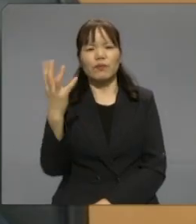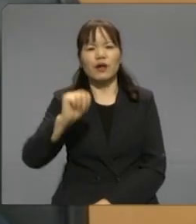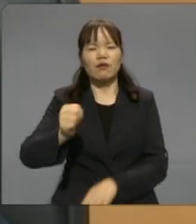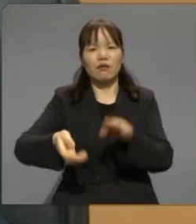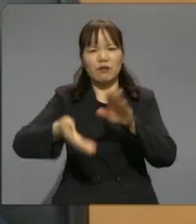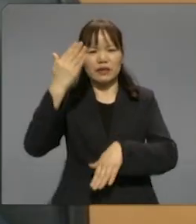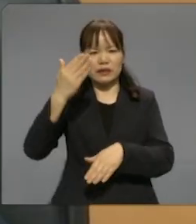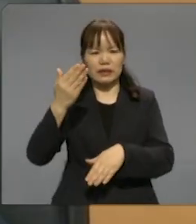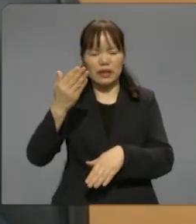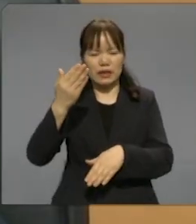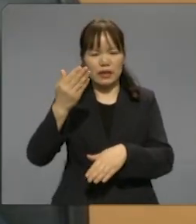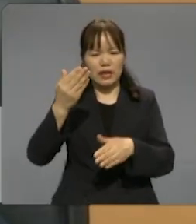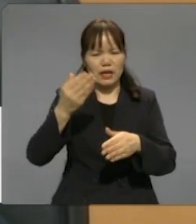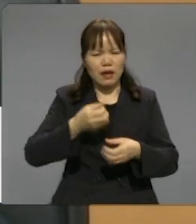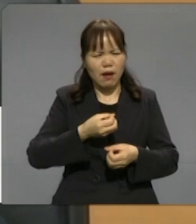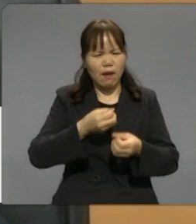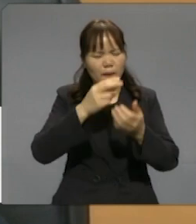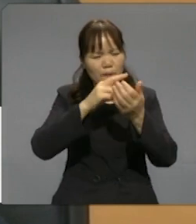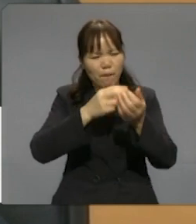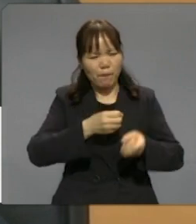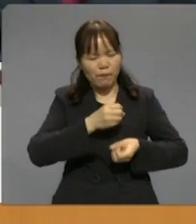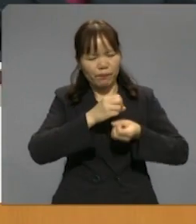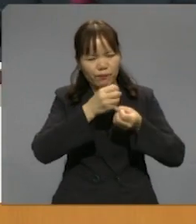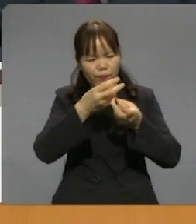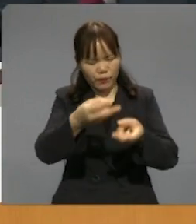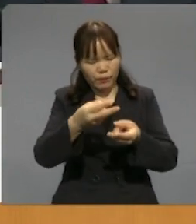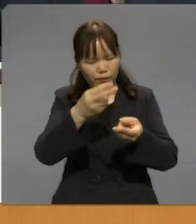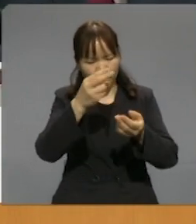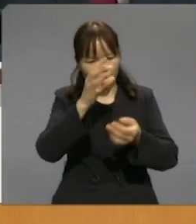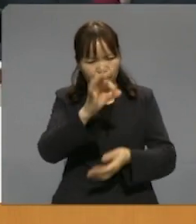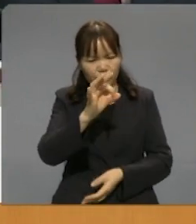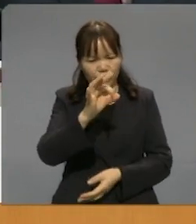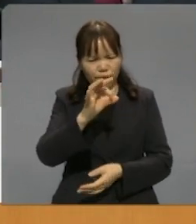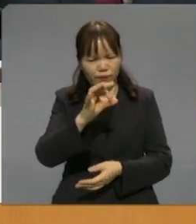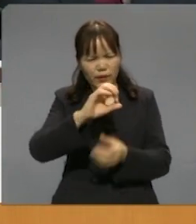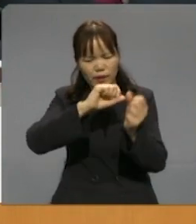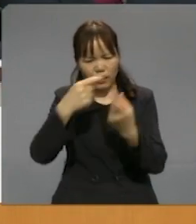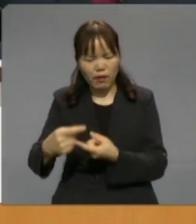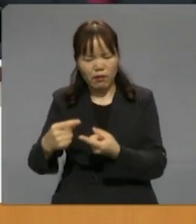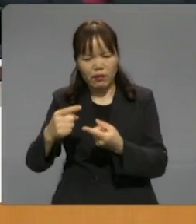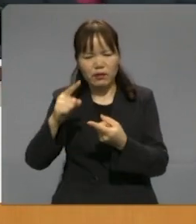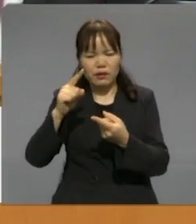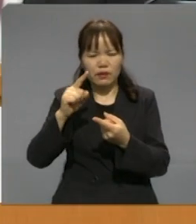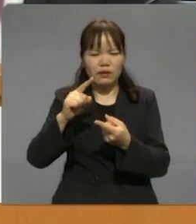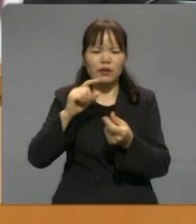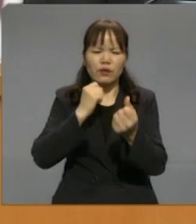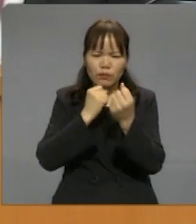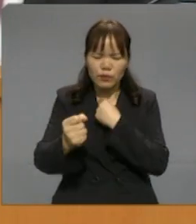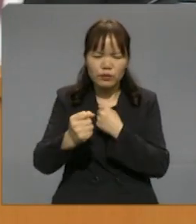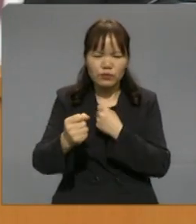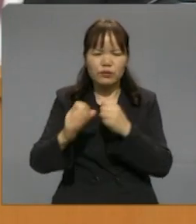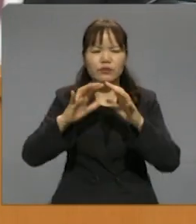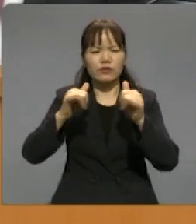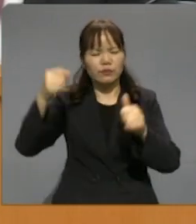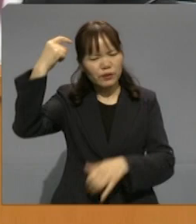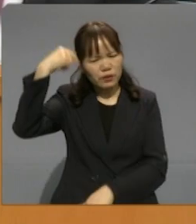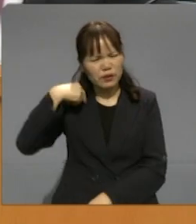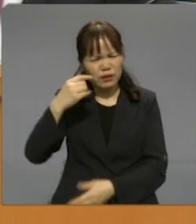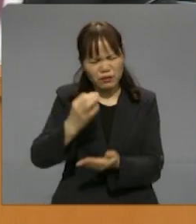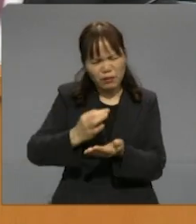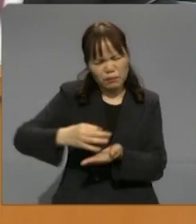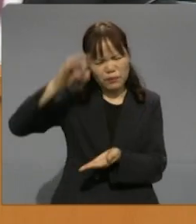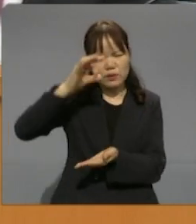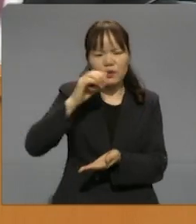이상의 납품 단가, 할인 판매 지원에도 국민이 체감하는 물가는 여전히 높다고 짚었습니다.